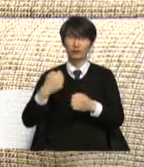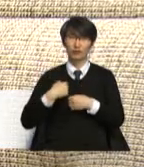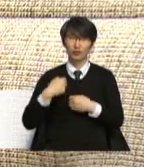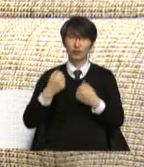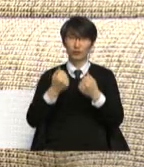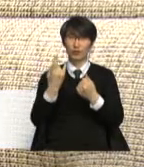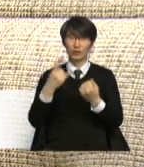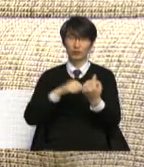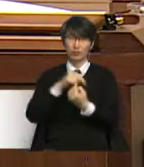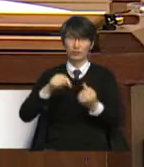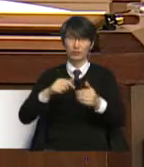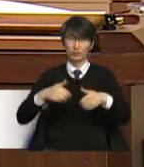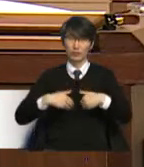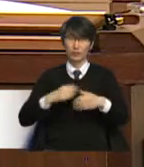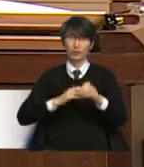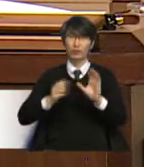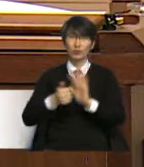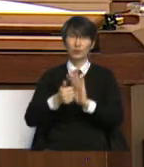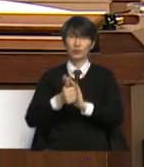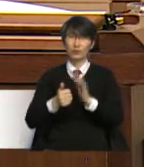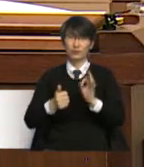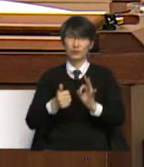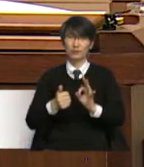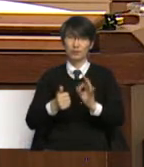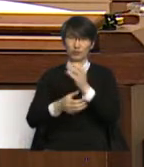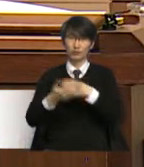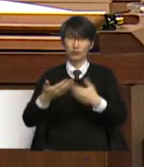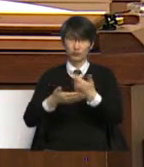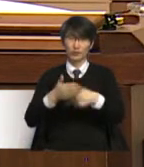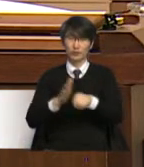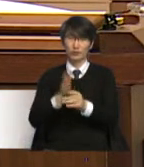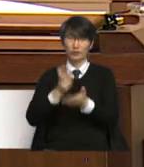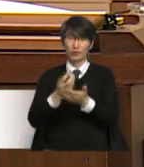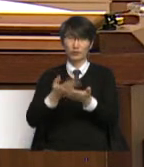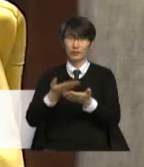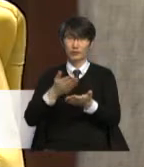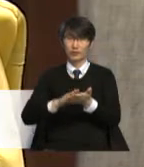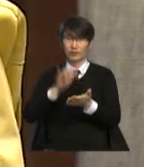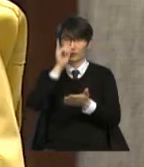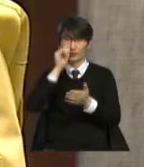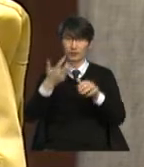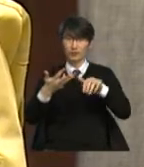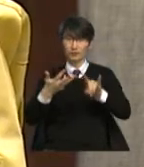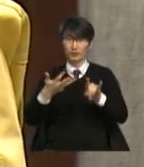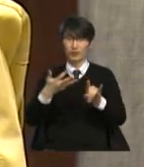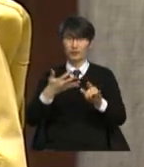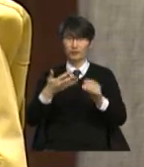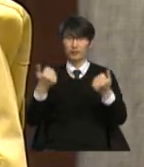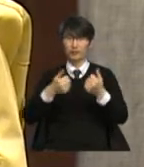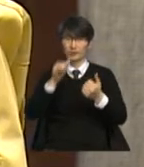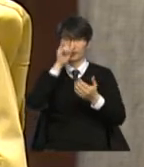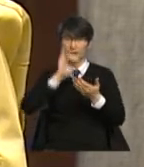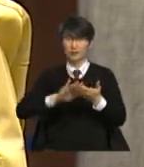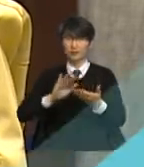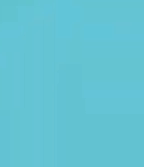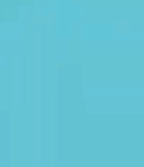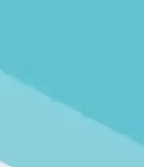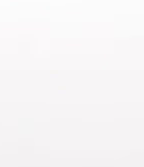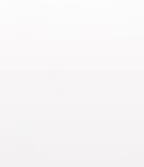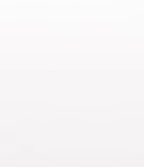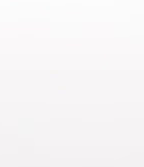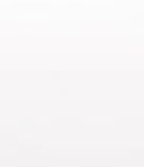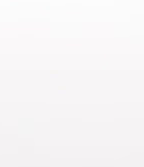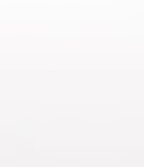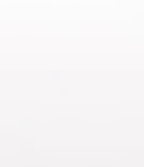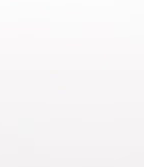를 운영하는데 필요한 보조금 의 지원 근거를 위한 개정안을 비롯해 총 8건의 안건을 심의할 예정 입니다